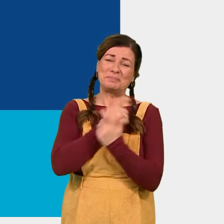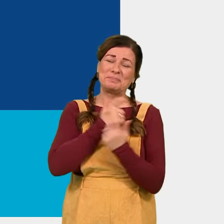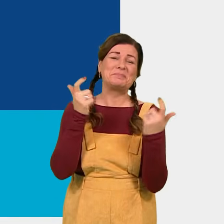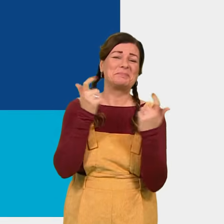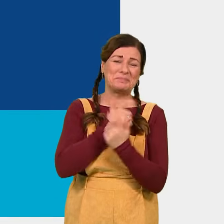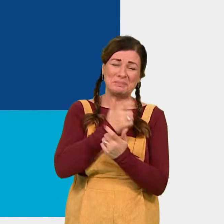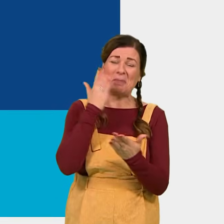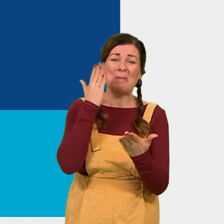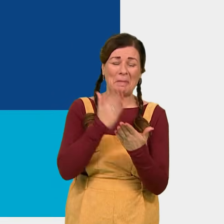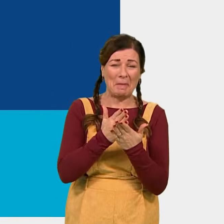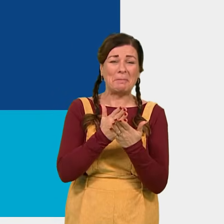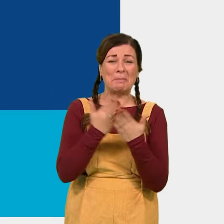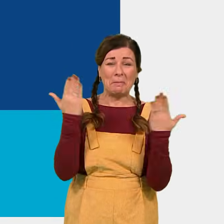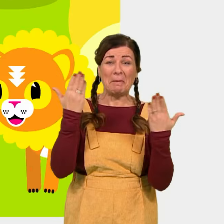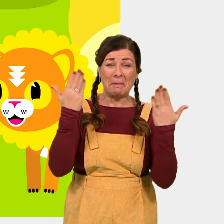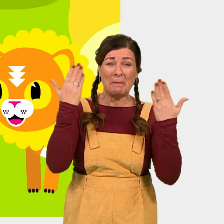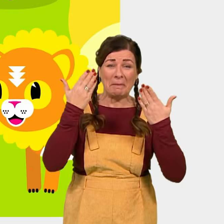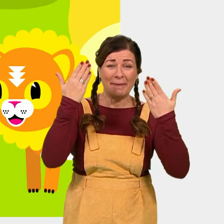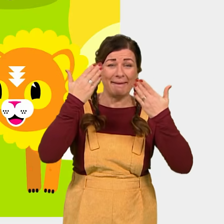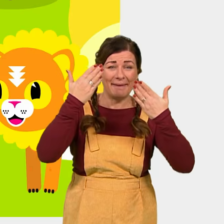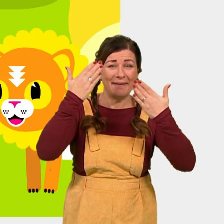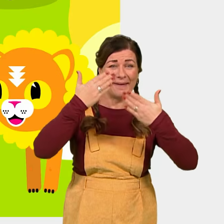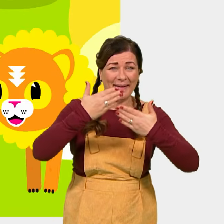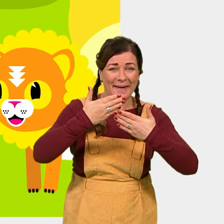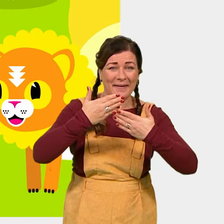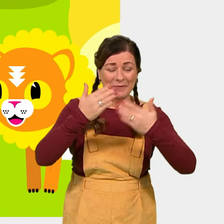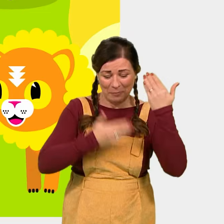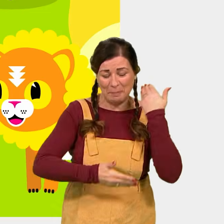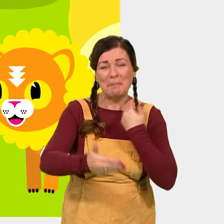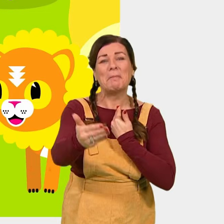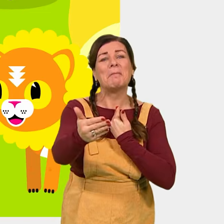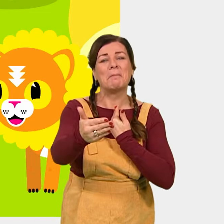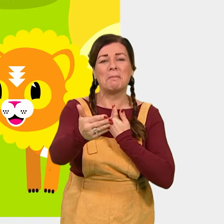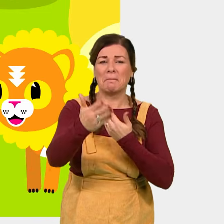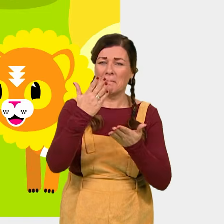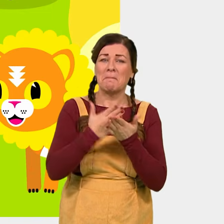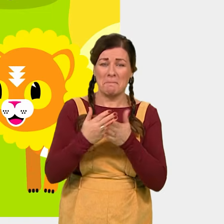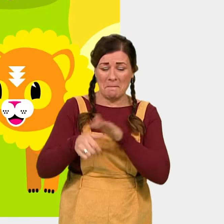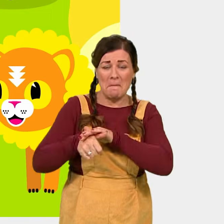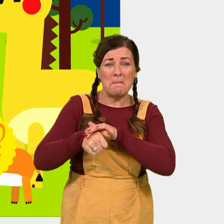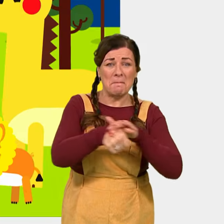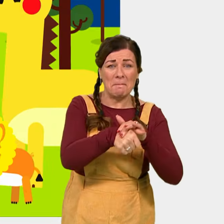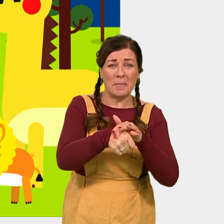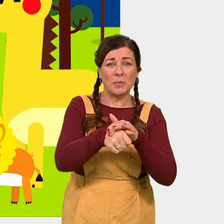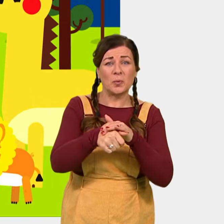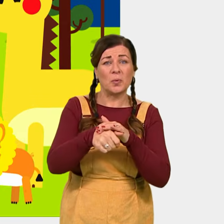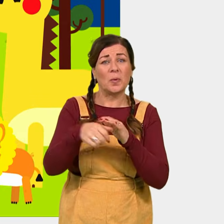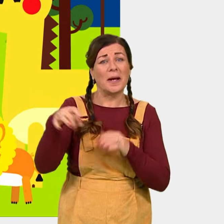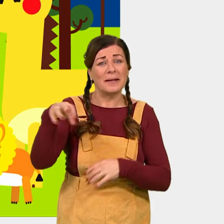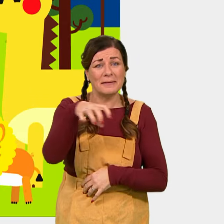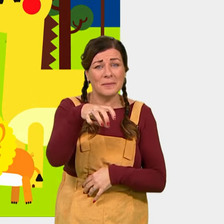boliau tan iddi ddechrau nosi. O'r diwrnod yna ymlaen, roedd Mbecw, Anansi a